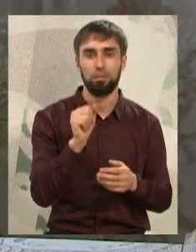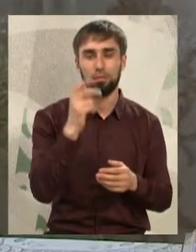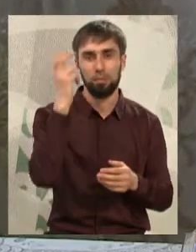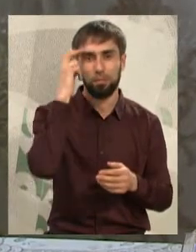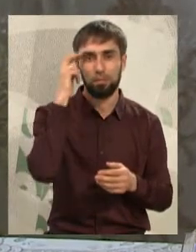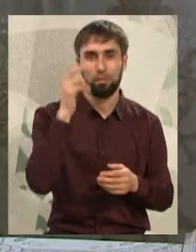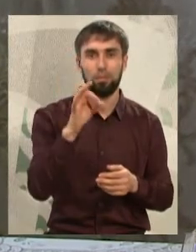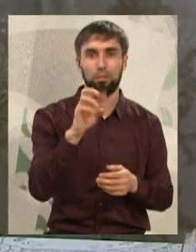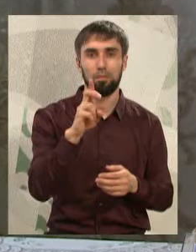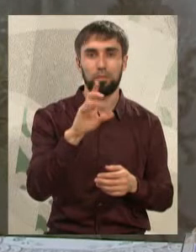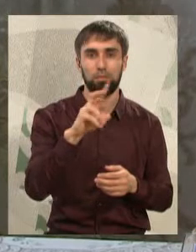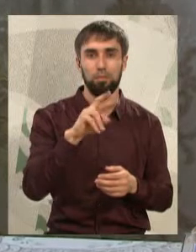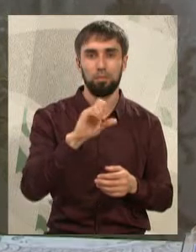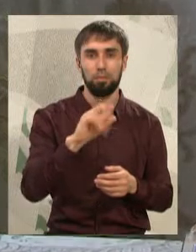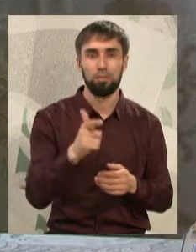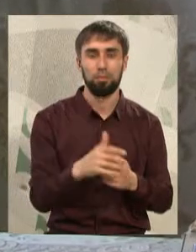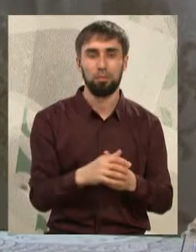Киевская область.